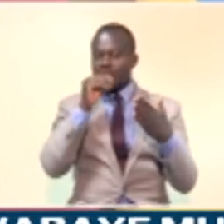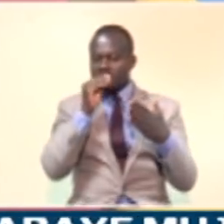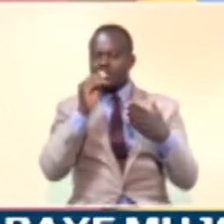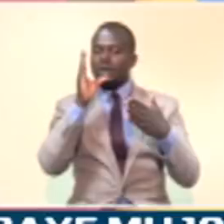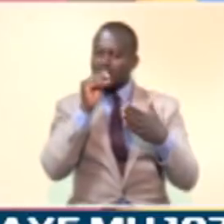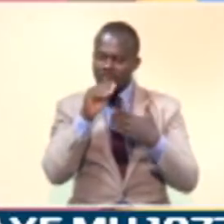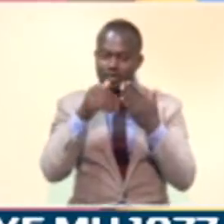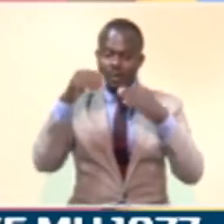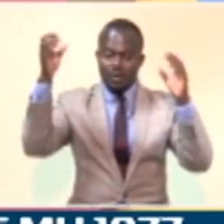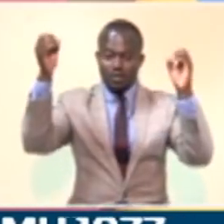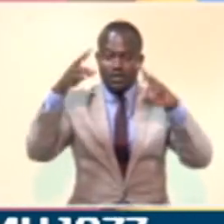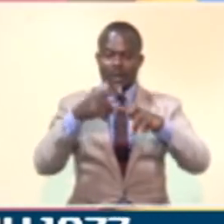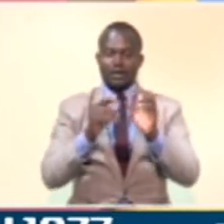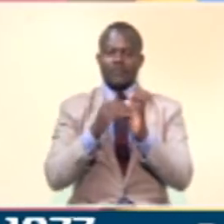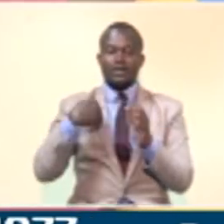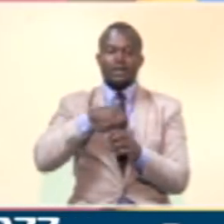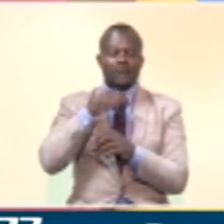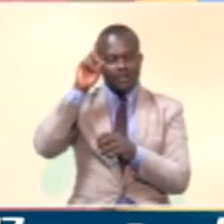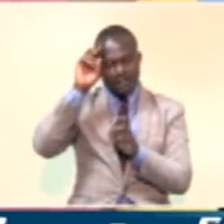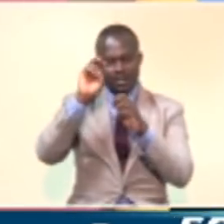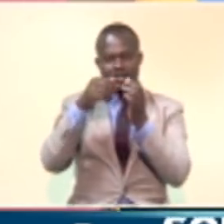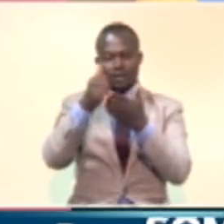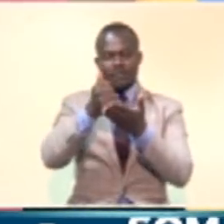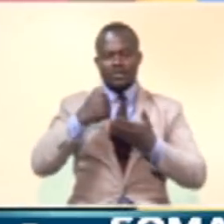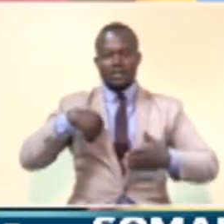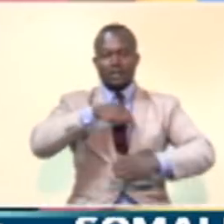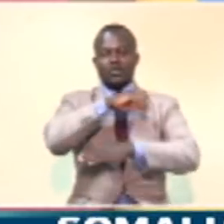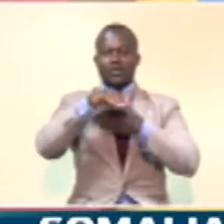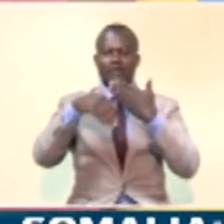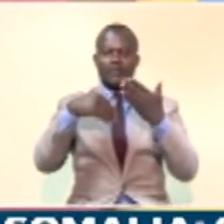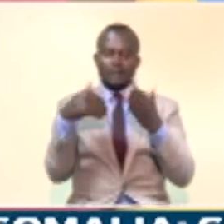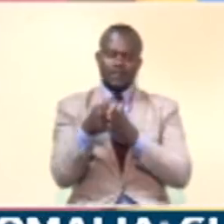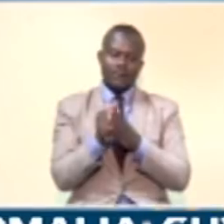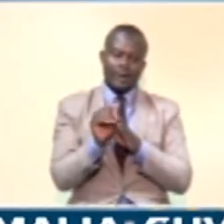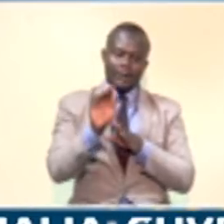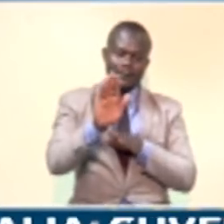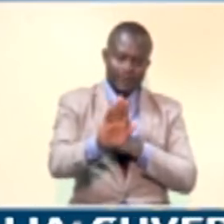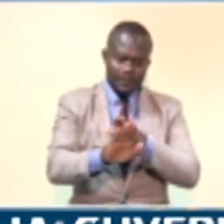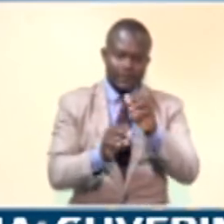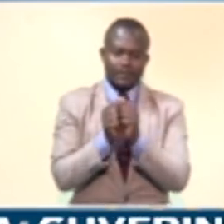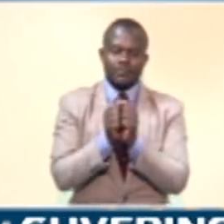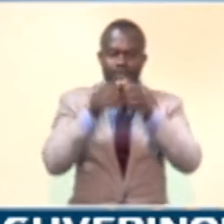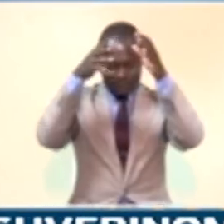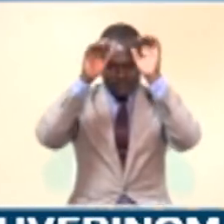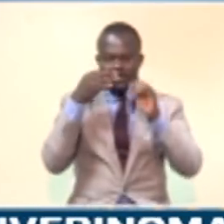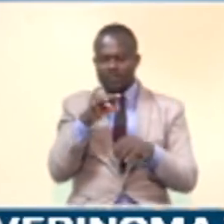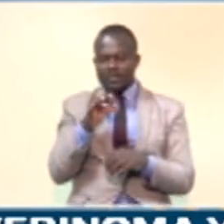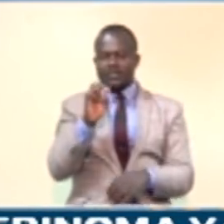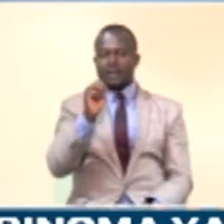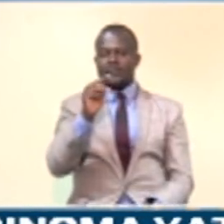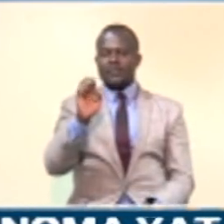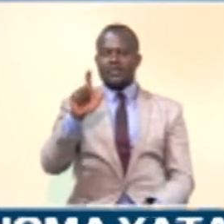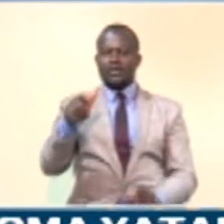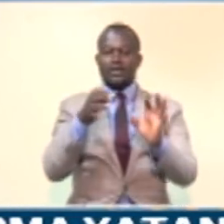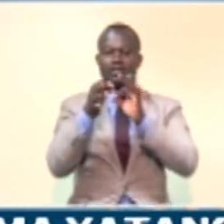Byavuzwe ku mugaragaro, ariko ndibwira ko bidufasha twese nk'Abanyarwanda gutera indi ntambwe ndende. Perezida w'Ufaransa Emmanuel Macron yashimangiye